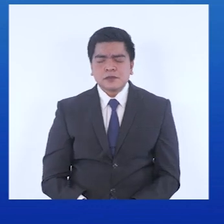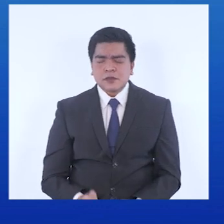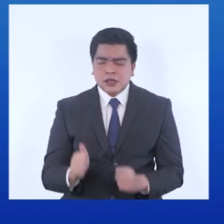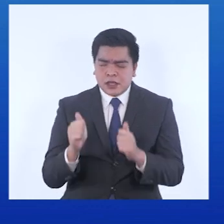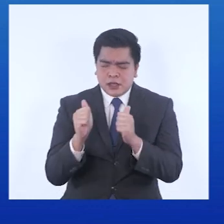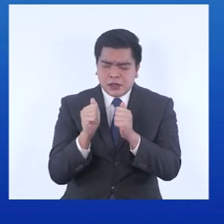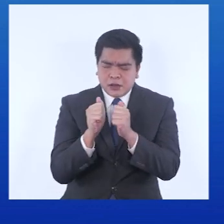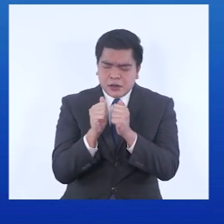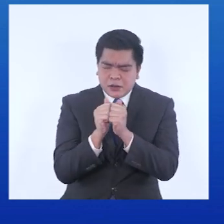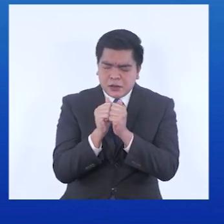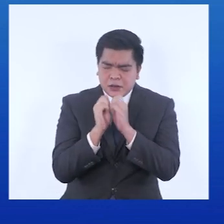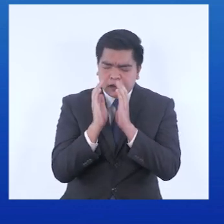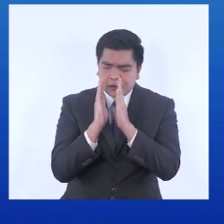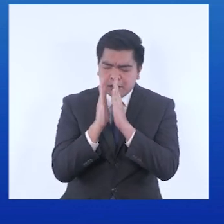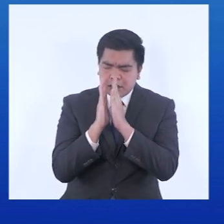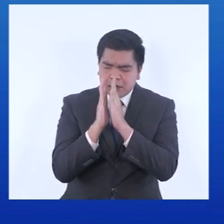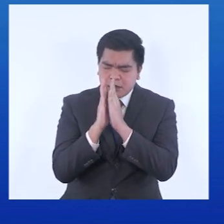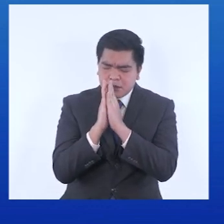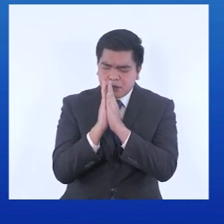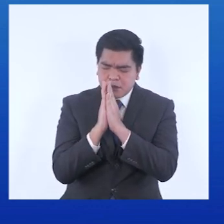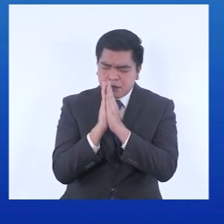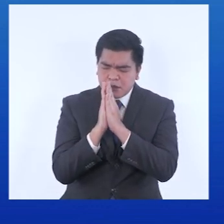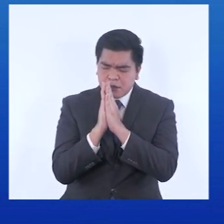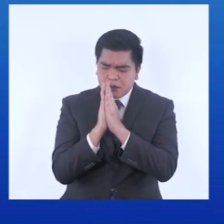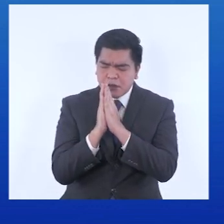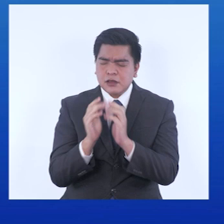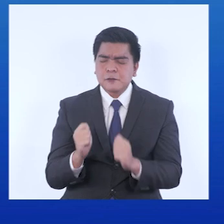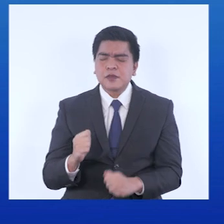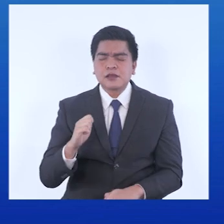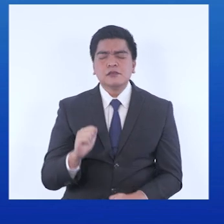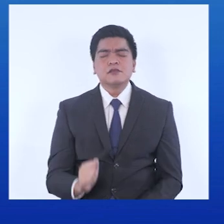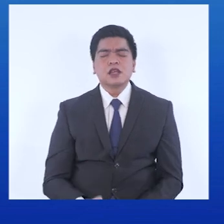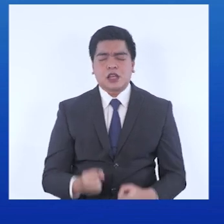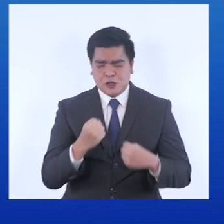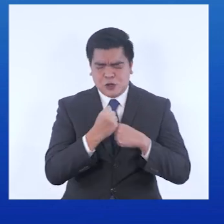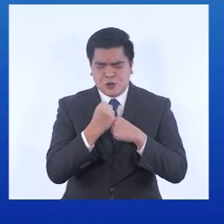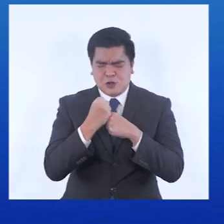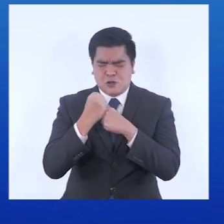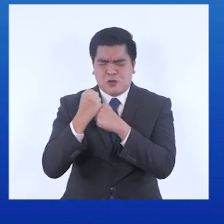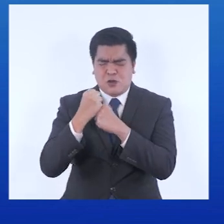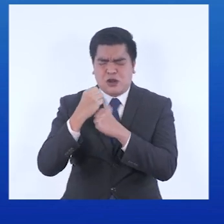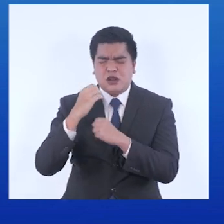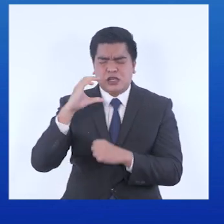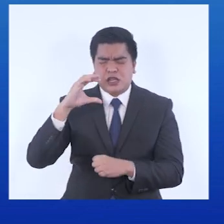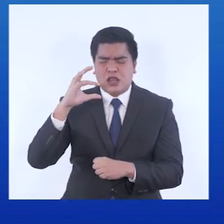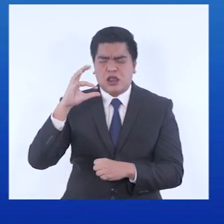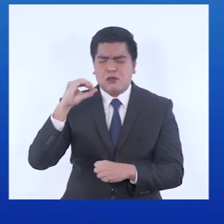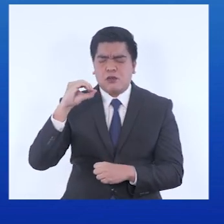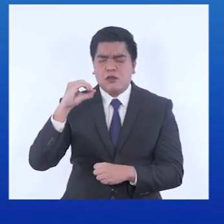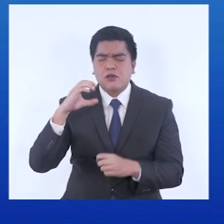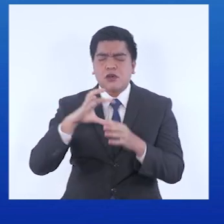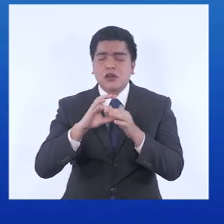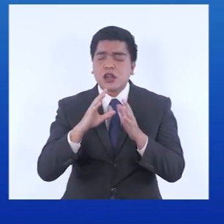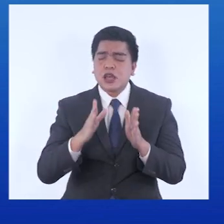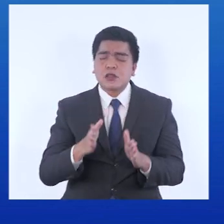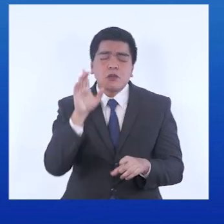ang pinakamalakas na katuwang, ang kapatid na Angelo Manalo. Lagi mo po silang pagpapalain